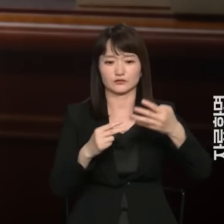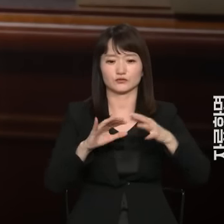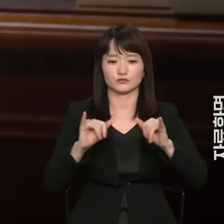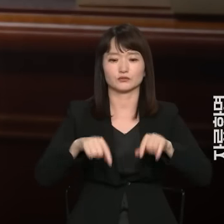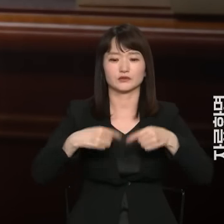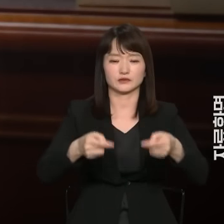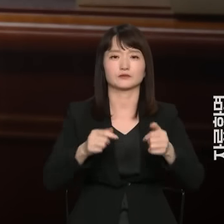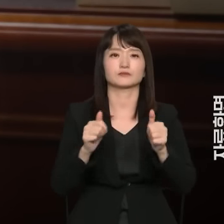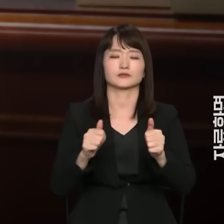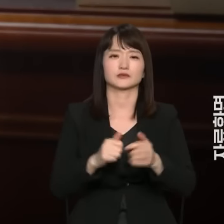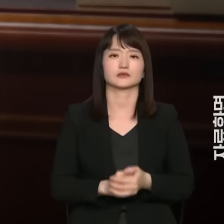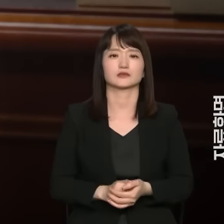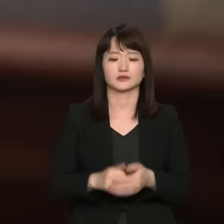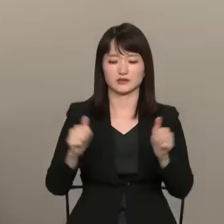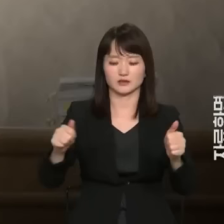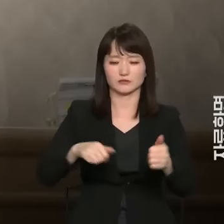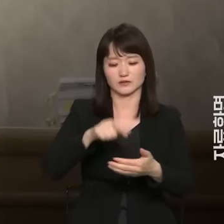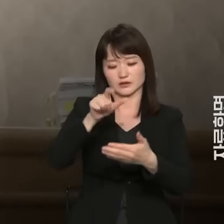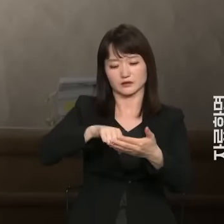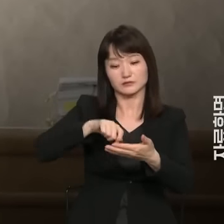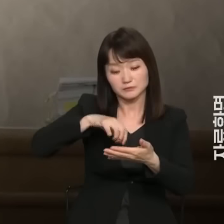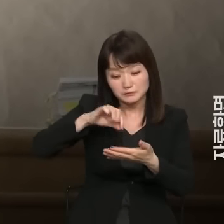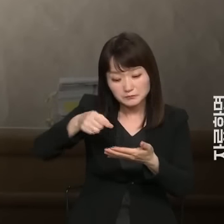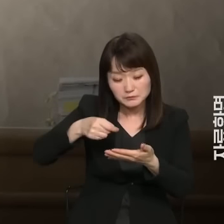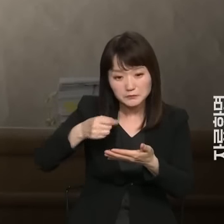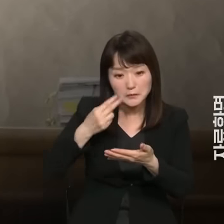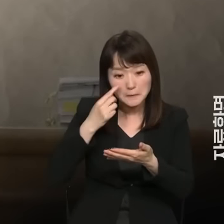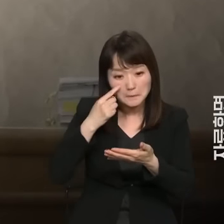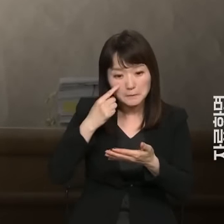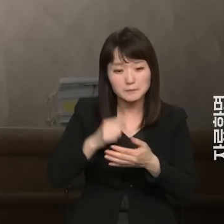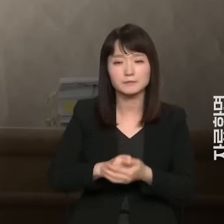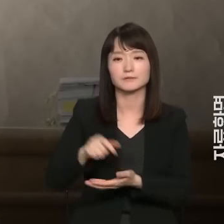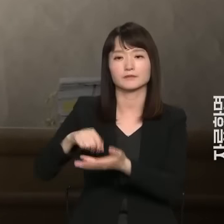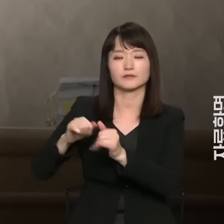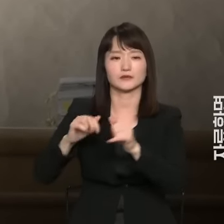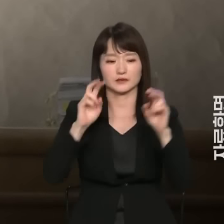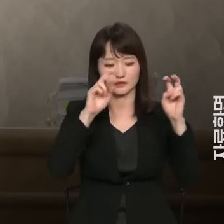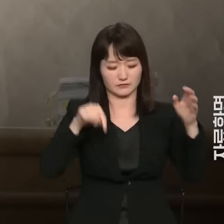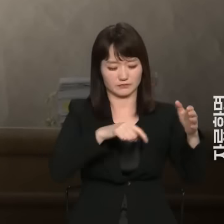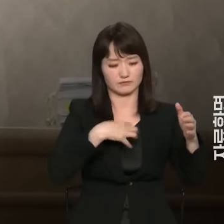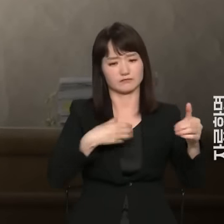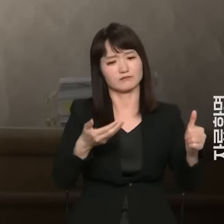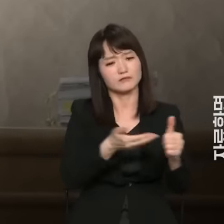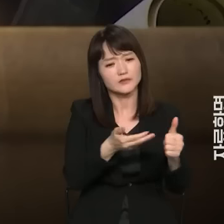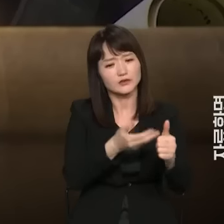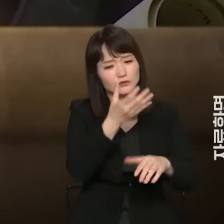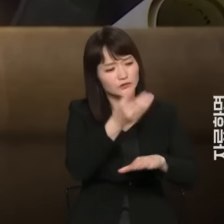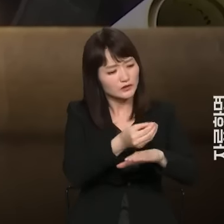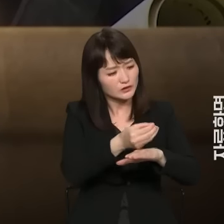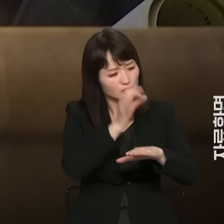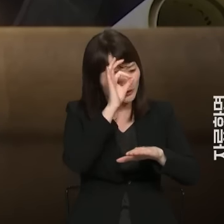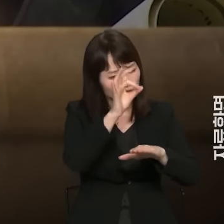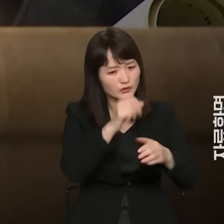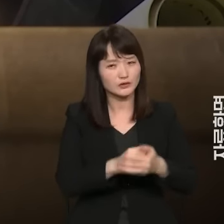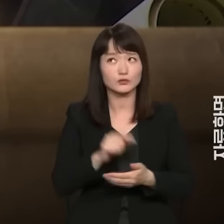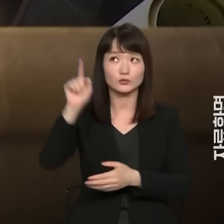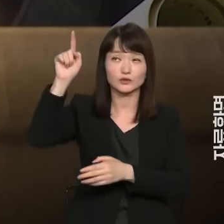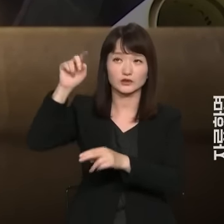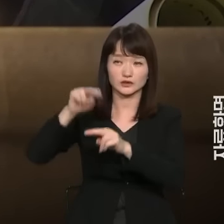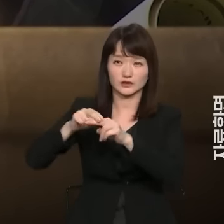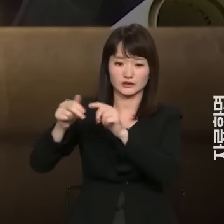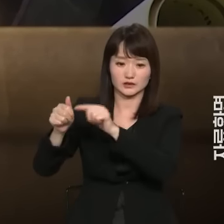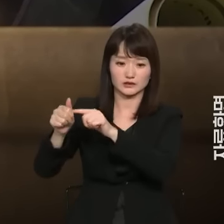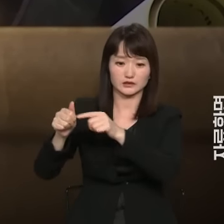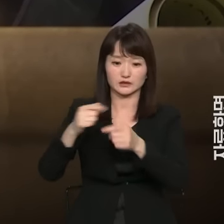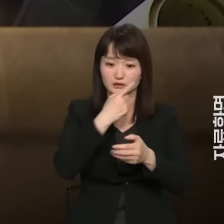기록을 열람 등사해봤습니다. 판사는 직장 내 괴롭힘 관련 녹음 행위를 살펴본 뒤 가해 지목 상사인 증인을